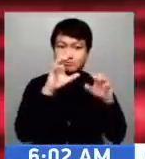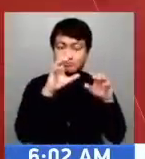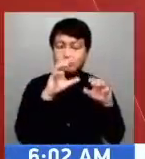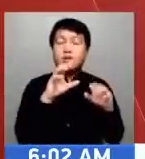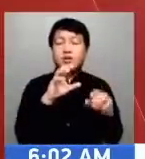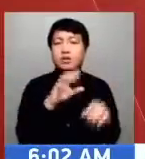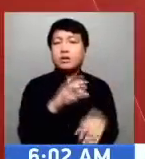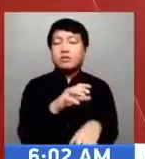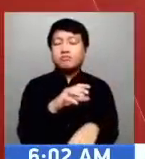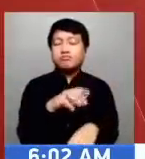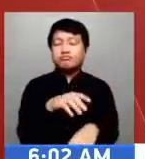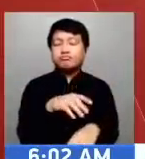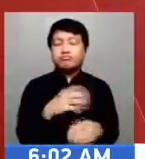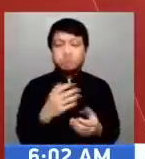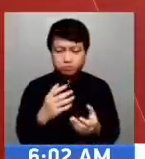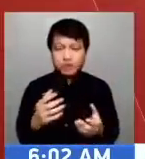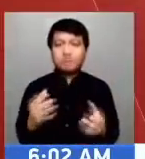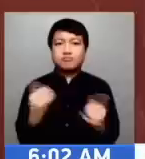Bam!